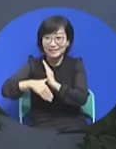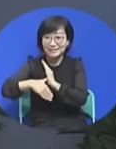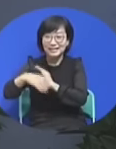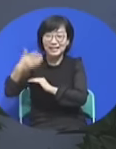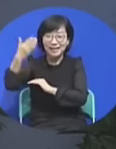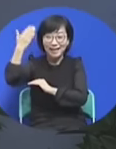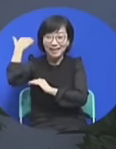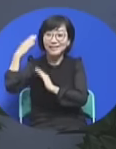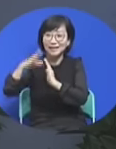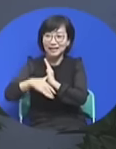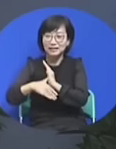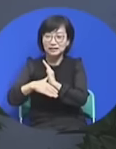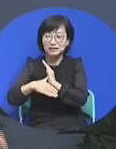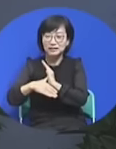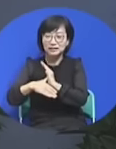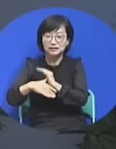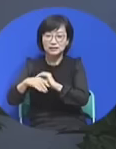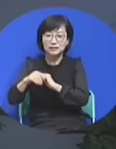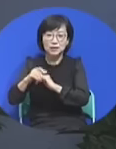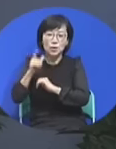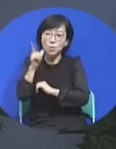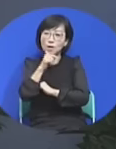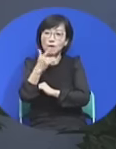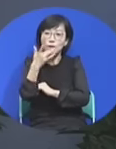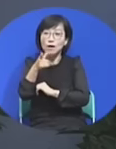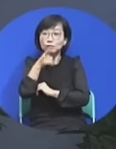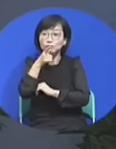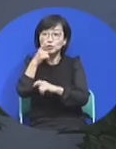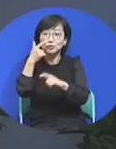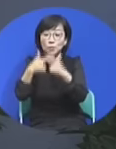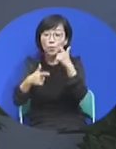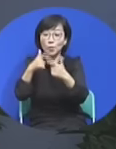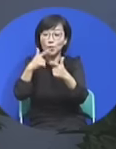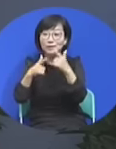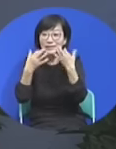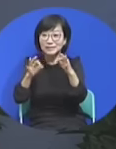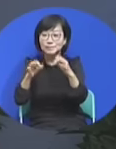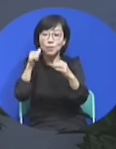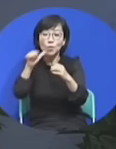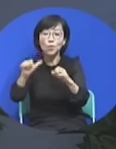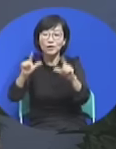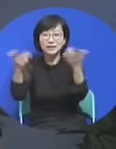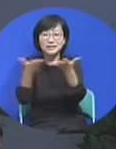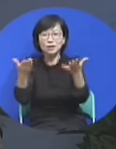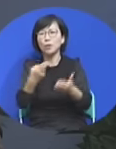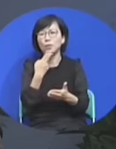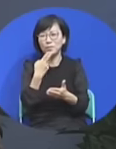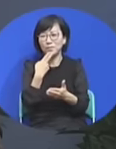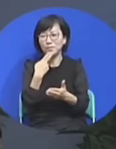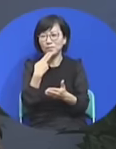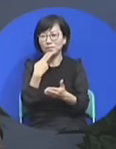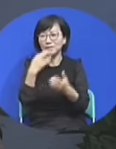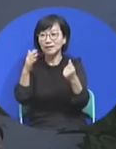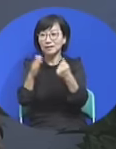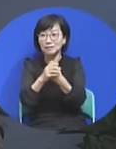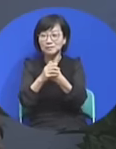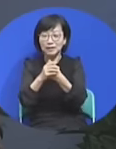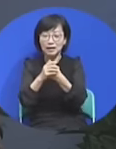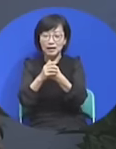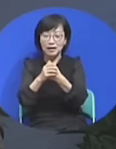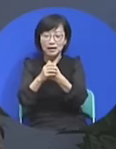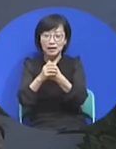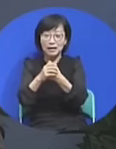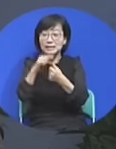두 번밖에 쉬지를 못했어요. And so this was long time ago in the past. So if there are four Lord's Day Sundays in the month, they could only take two days off. 거의 모든 회사가